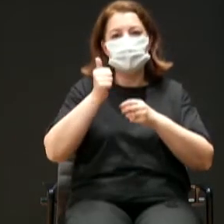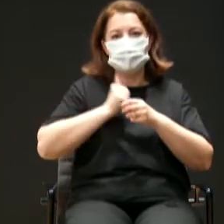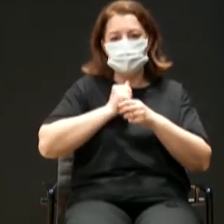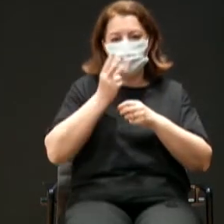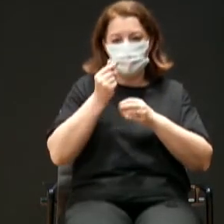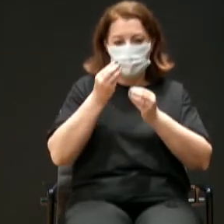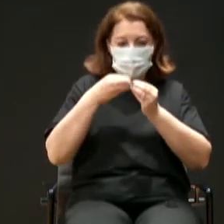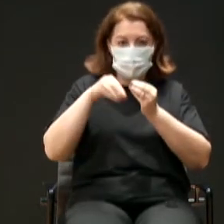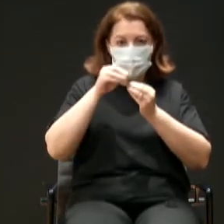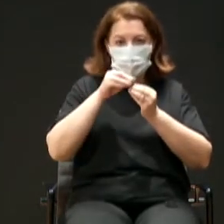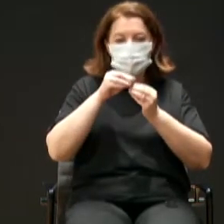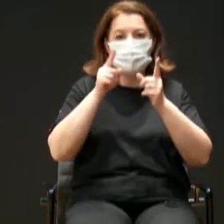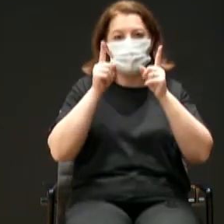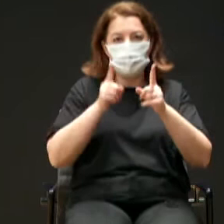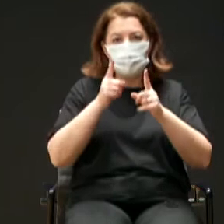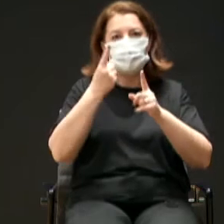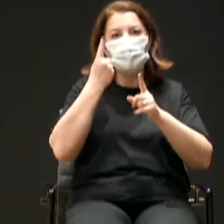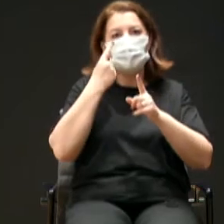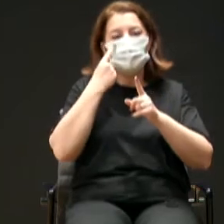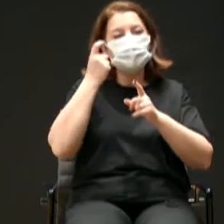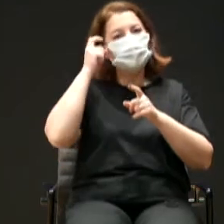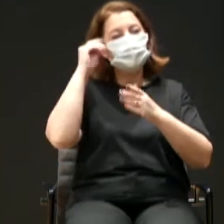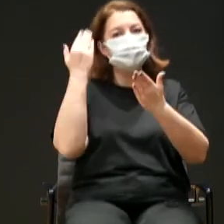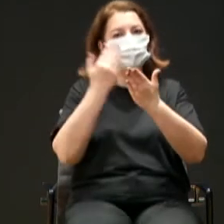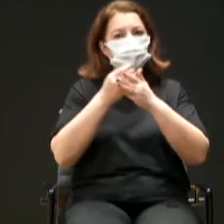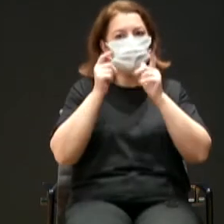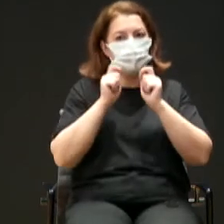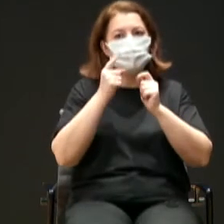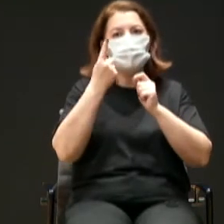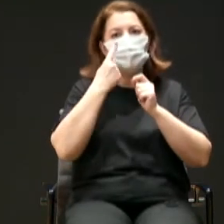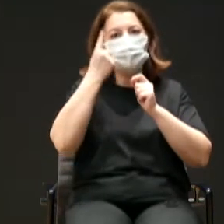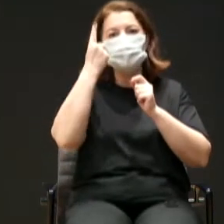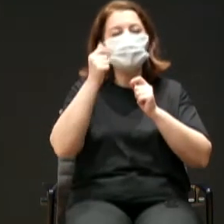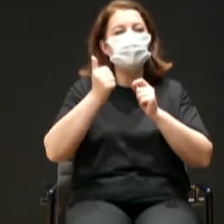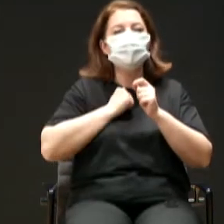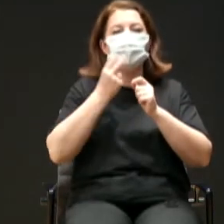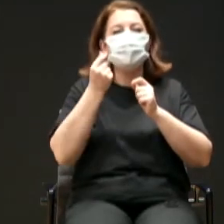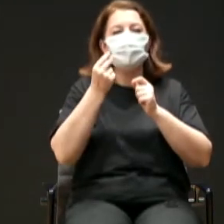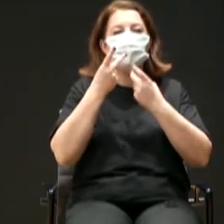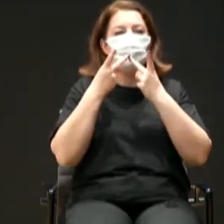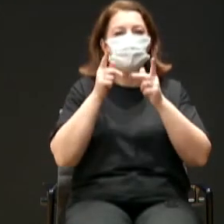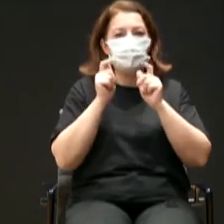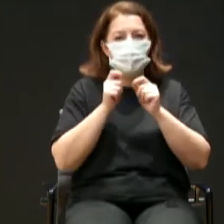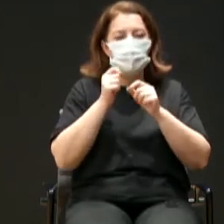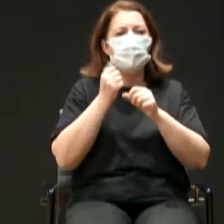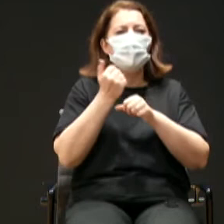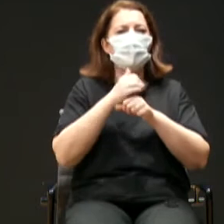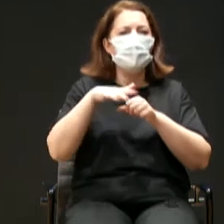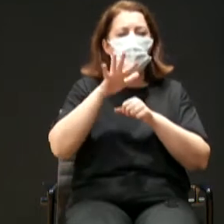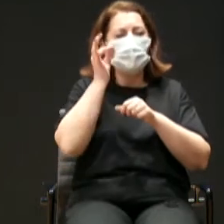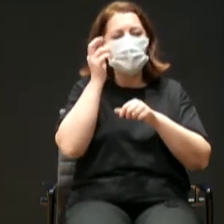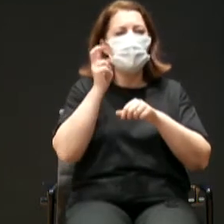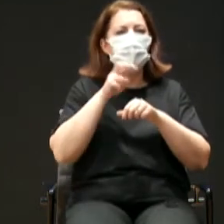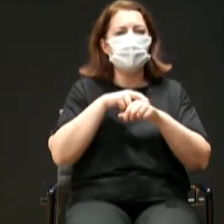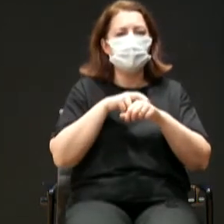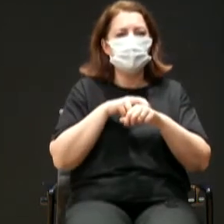artış döneminde hükümete öneriler götürürler. Hükümet de bir asgari ücret açıklaması yapar. Genelde